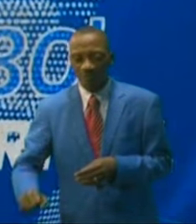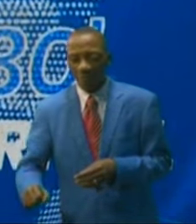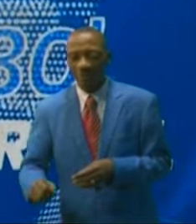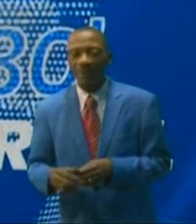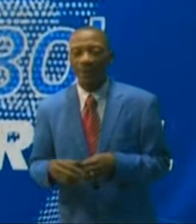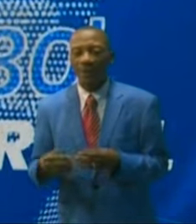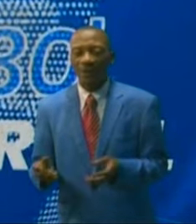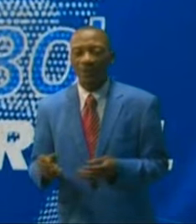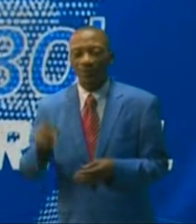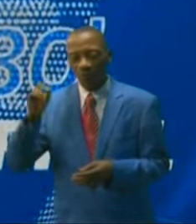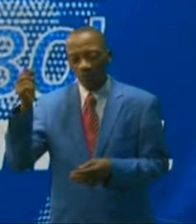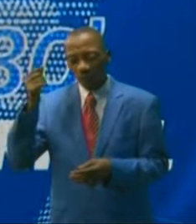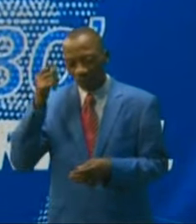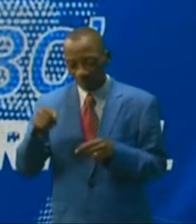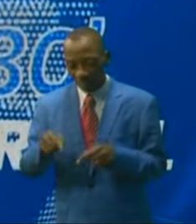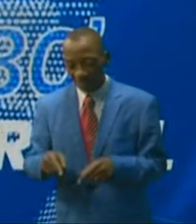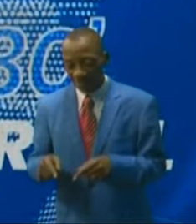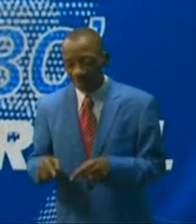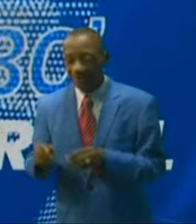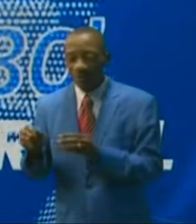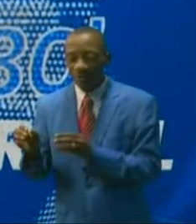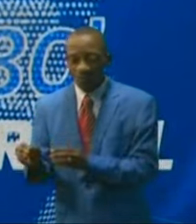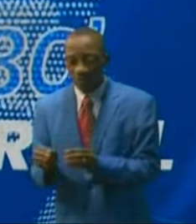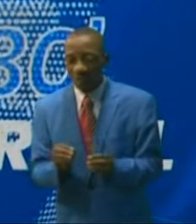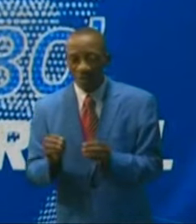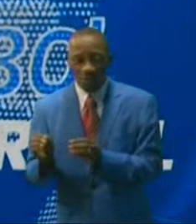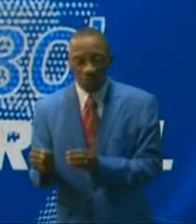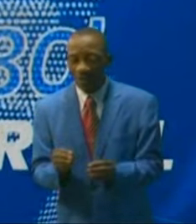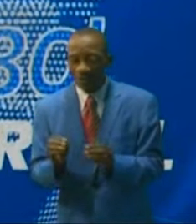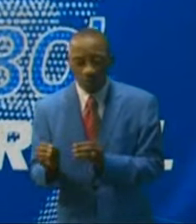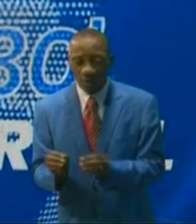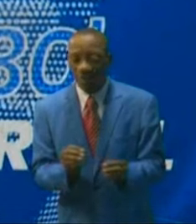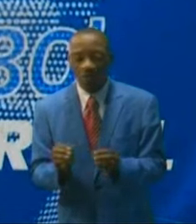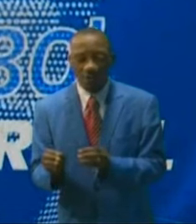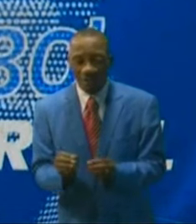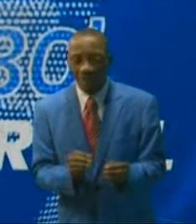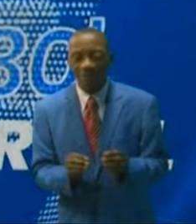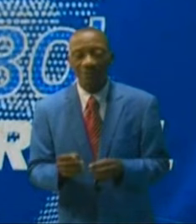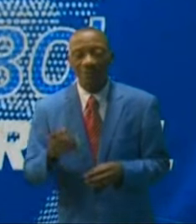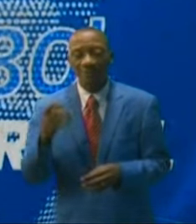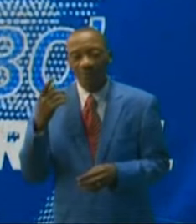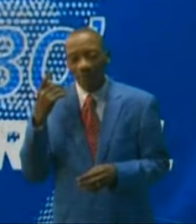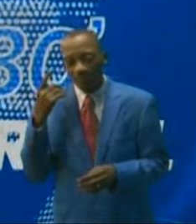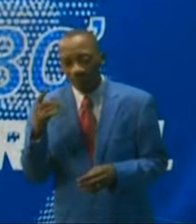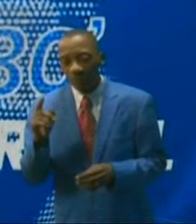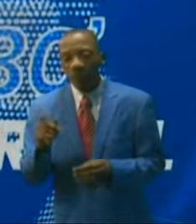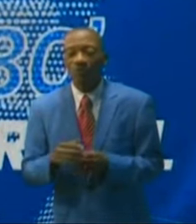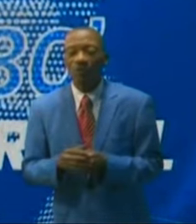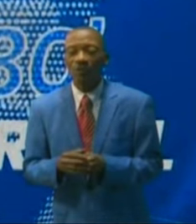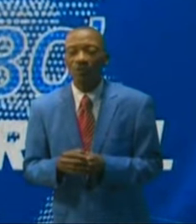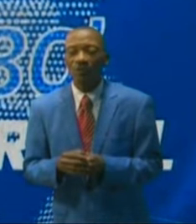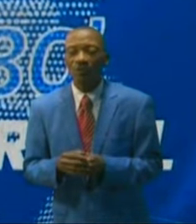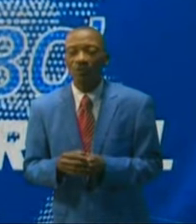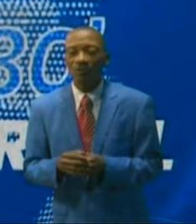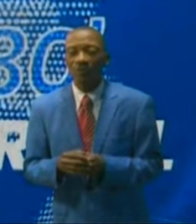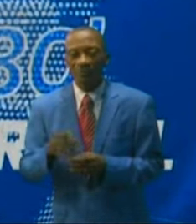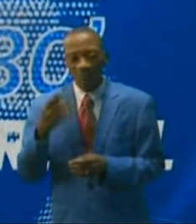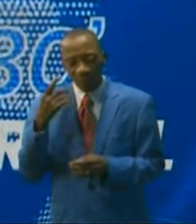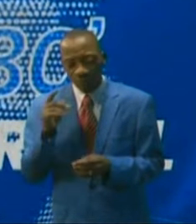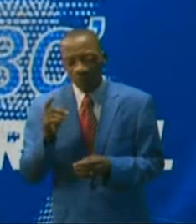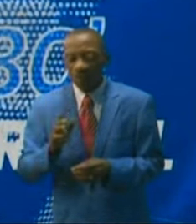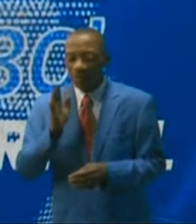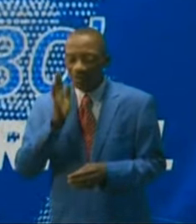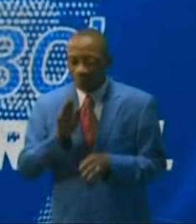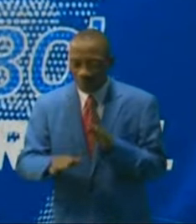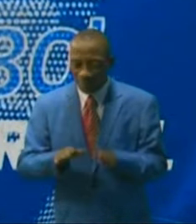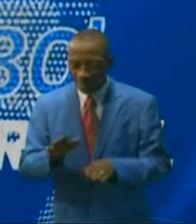organise un plan de riposte pour protéger la population contre cette épidémie et cela en collaboration avec l'Agence nationale de santé de